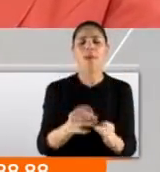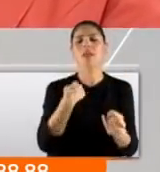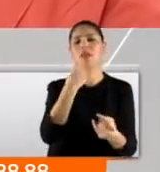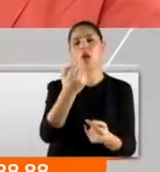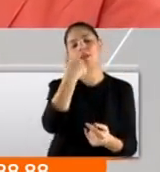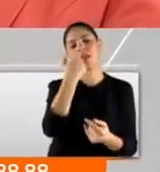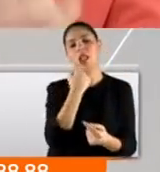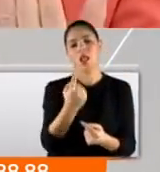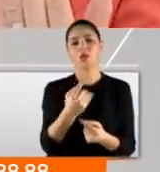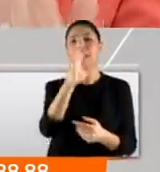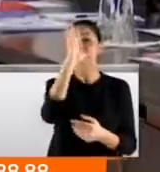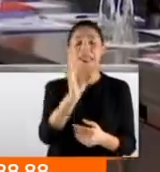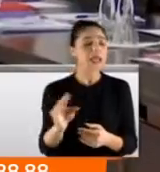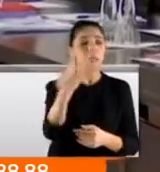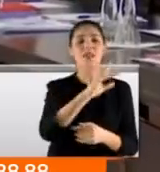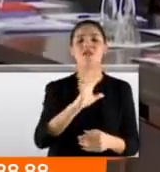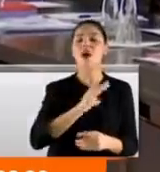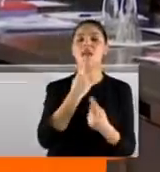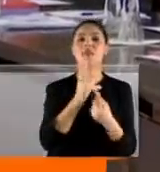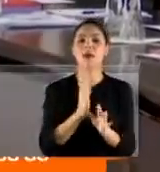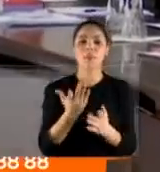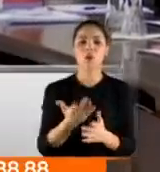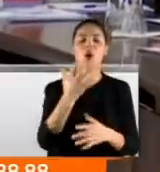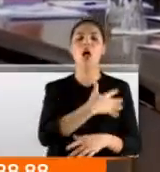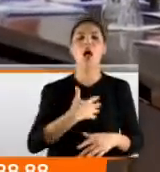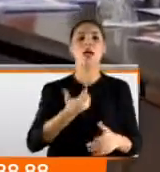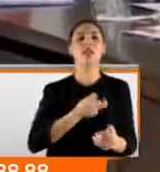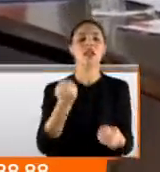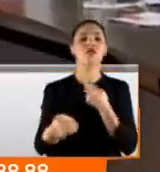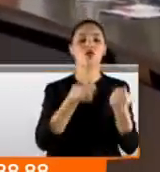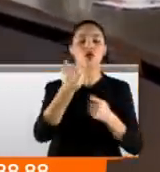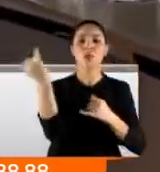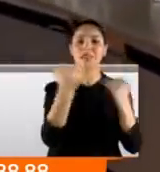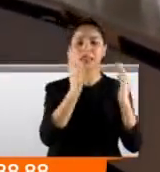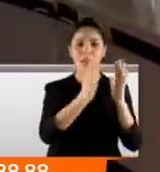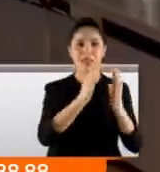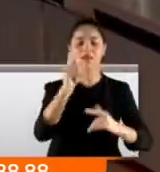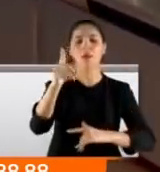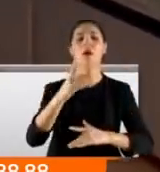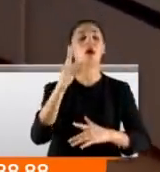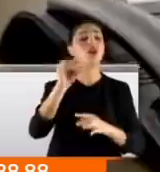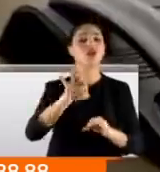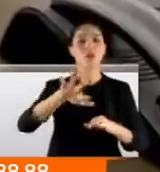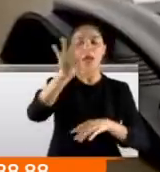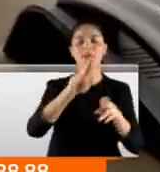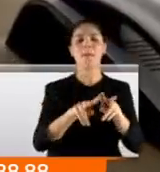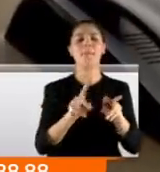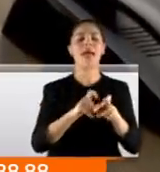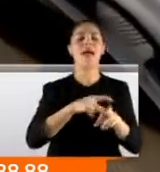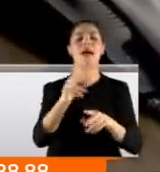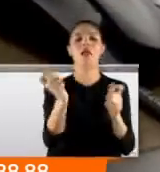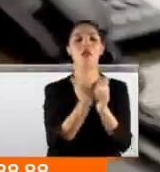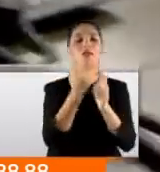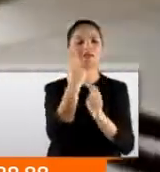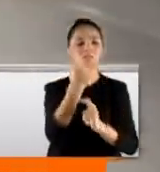Hiç yok. Kimse var demiyor. Var diyen yok. Anayasa çalışması tartışmalarının sürdüğü gün gözler CHP'nin MYK toplantısına